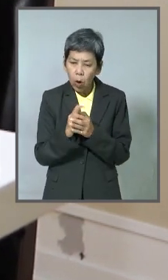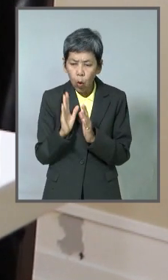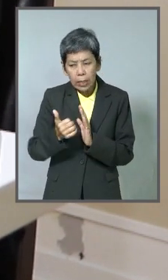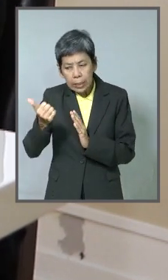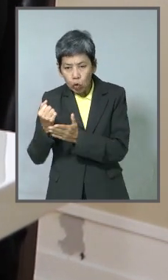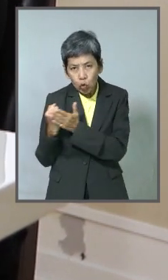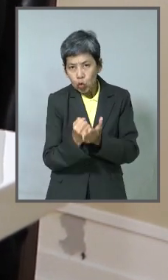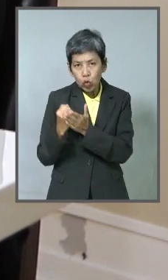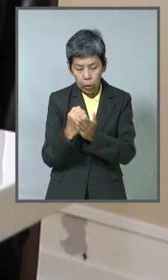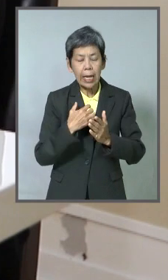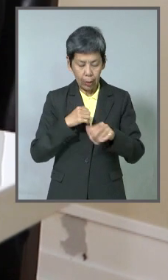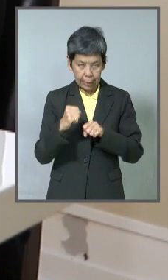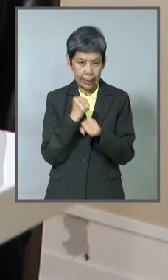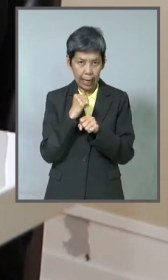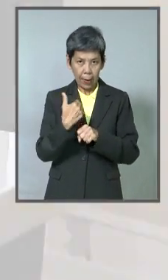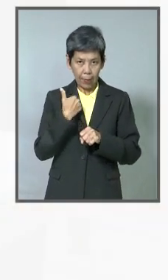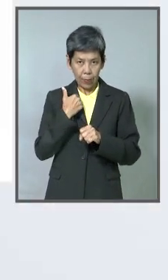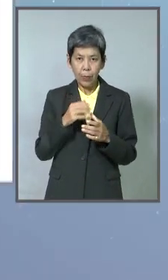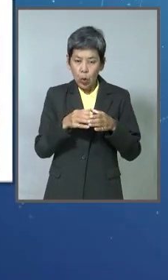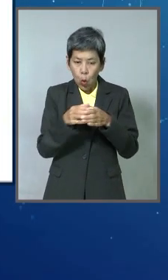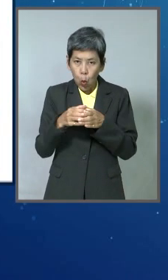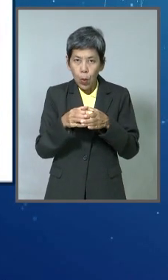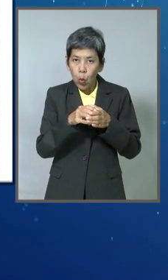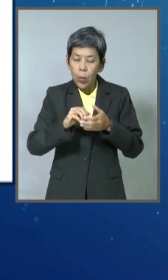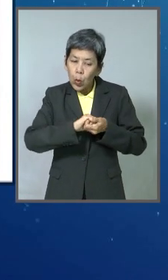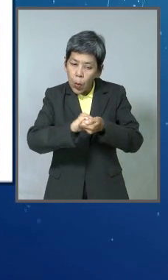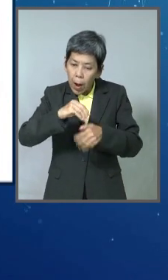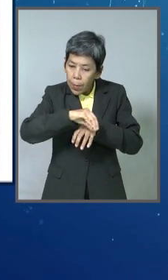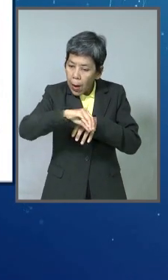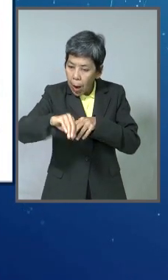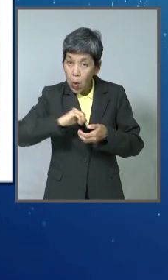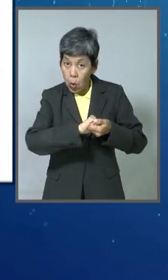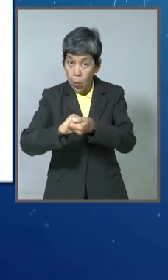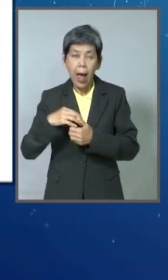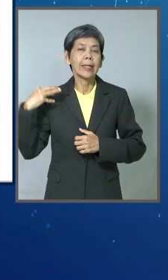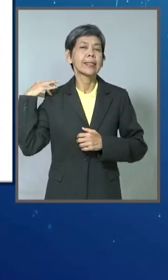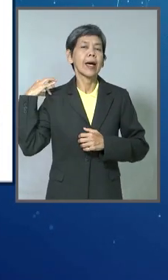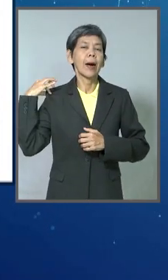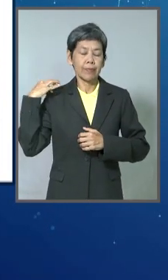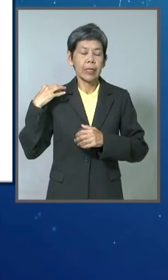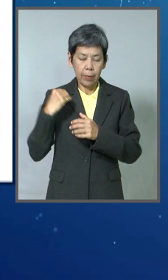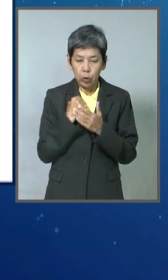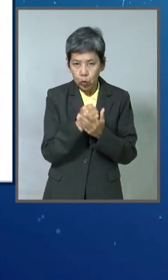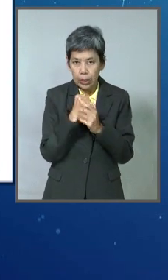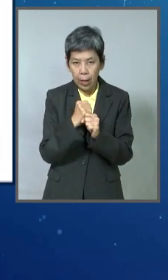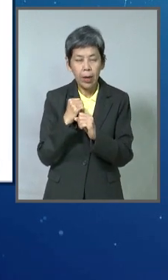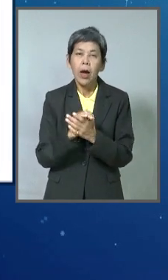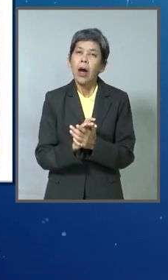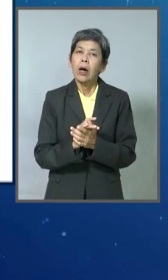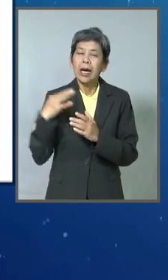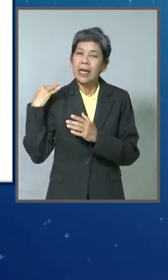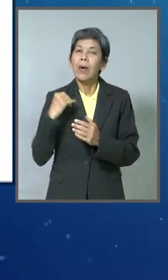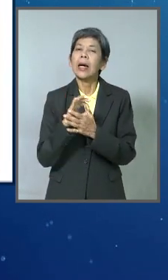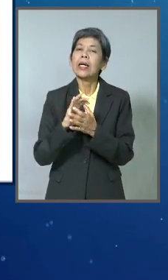นอื่นอันนี้เราก็จะเตรียมภาคีเครือข่ายซึ่งเป็นอาสาสมัครนะคะอาสาสมัครพัฒนาสังค